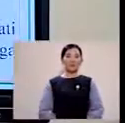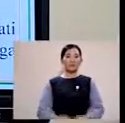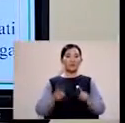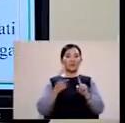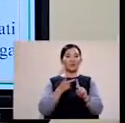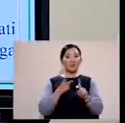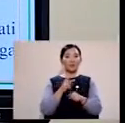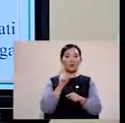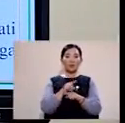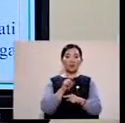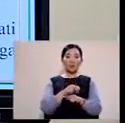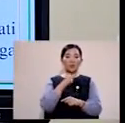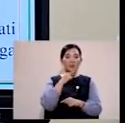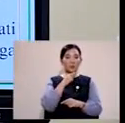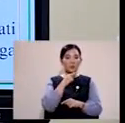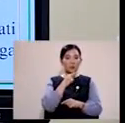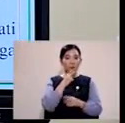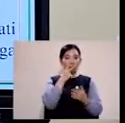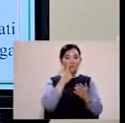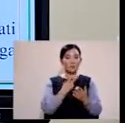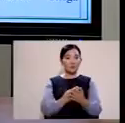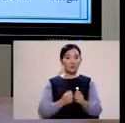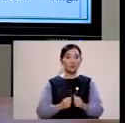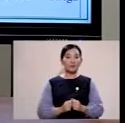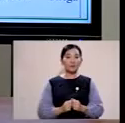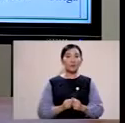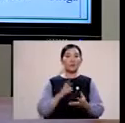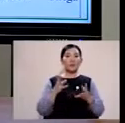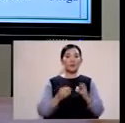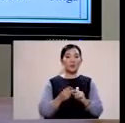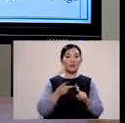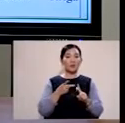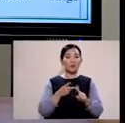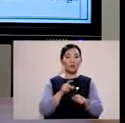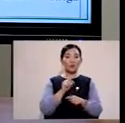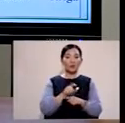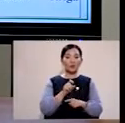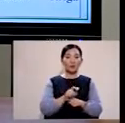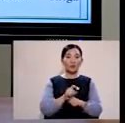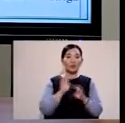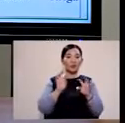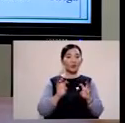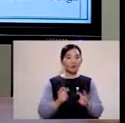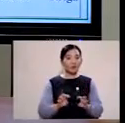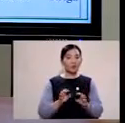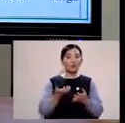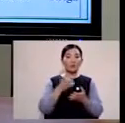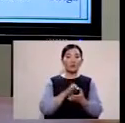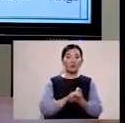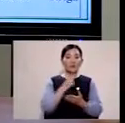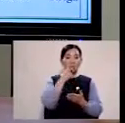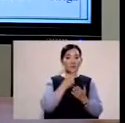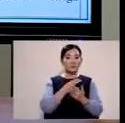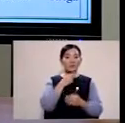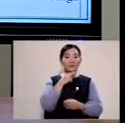Ikkinchi topshiriqqa e'tiboringizni qaratmoqchiman. Demak, ikkinchi topshiriqning sharti bilan tanishib chiqamiz. Diqqat